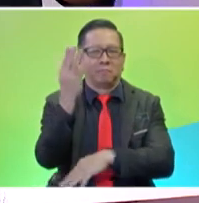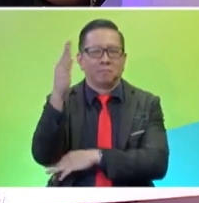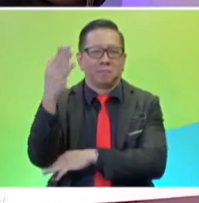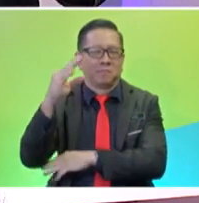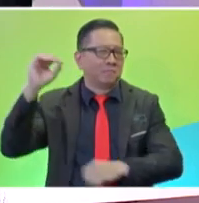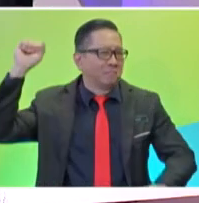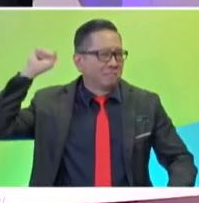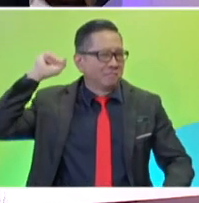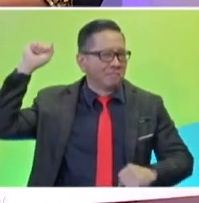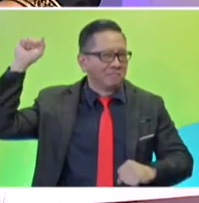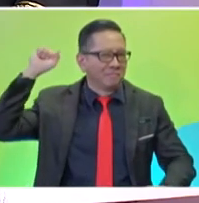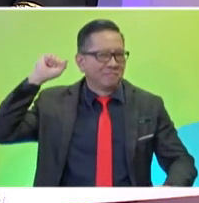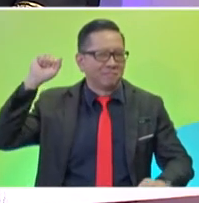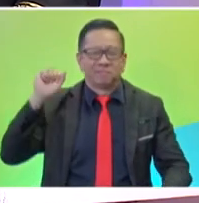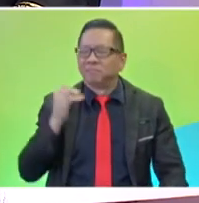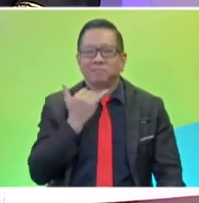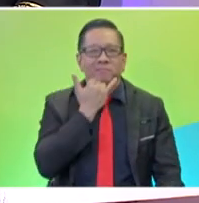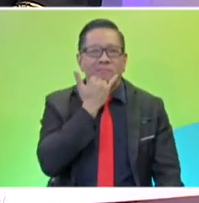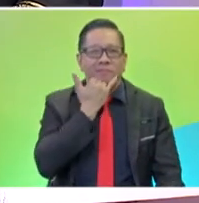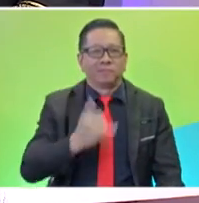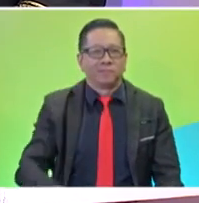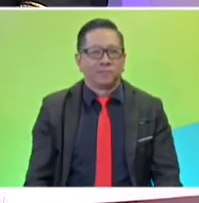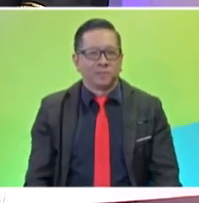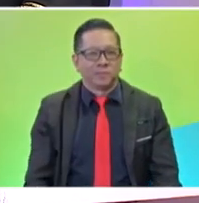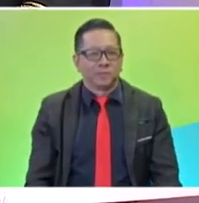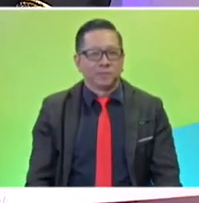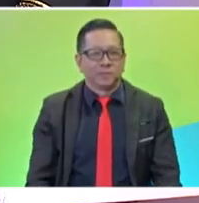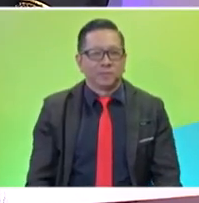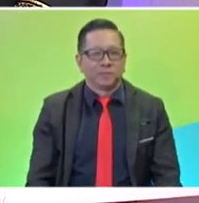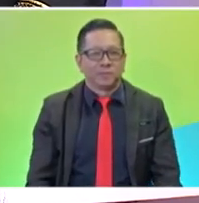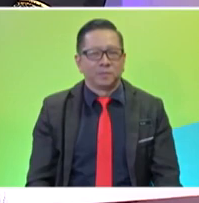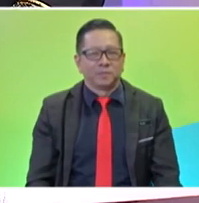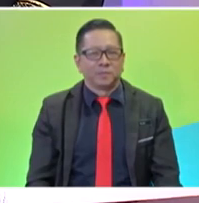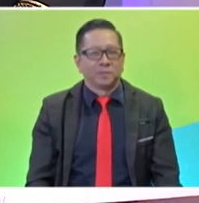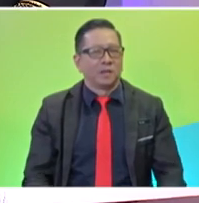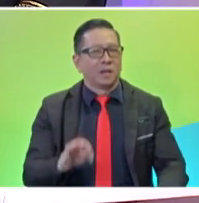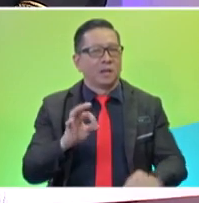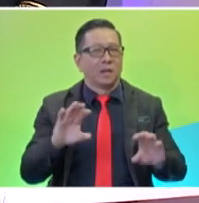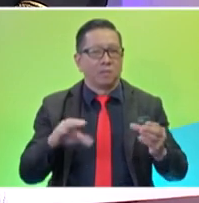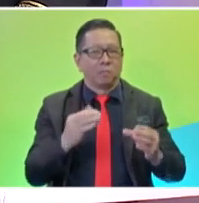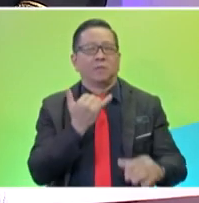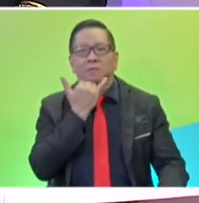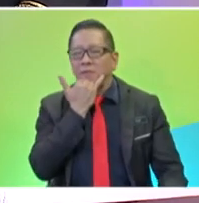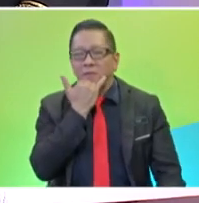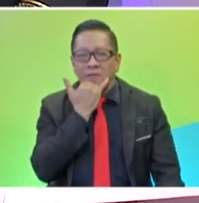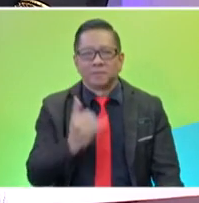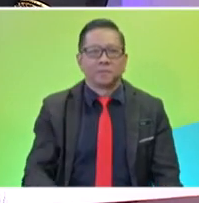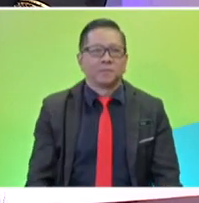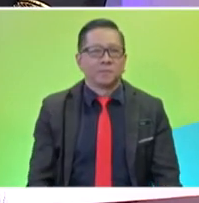itu ada lambang bendera Malaysia Masyaallah kalian jadi macam itu sangat menyedihkan